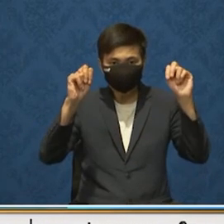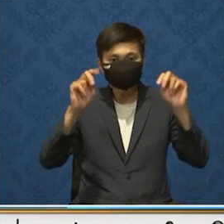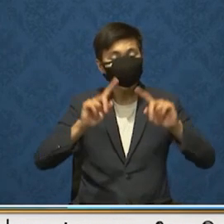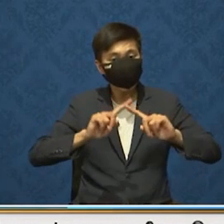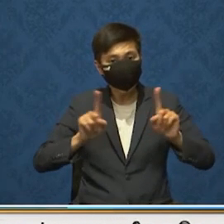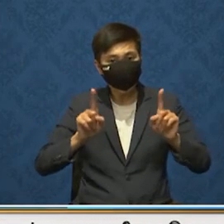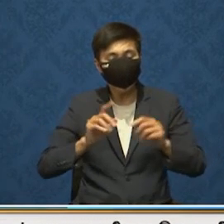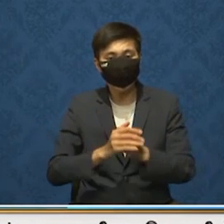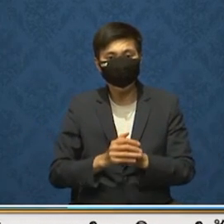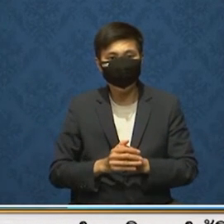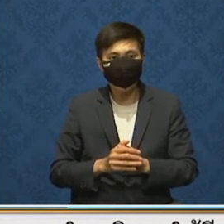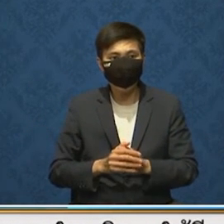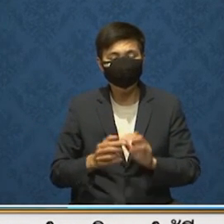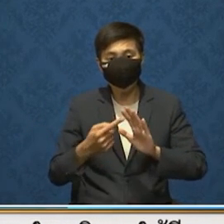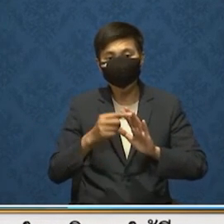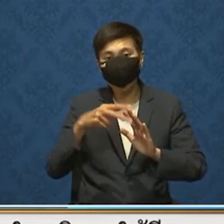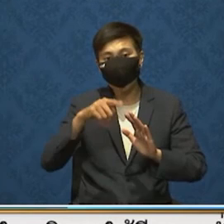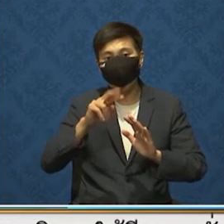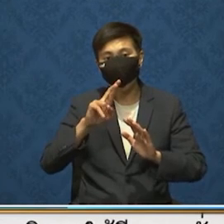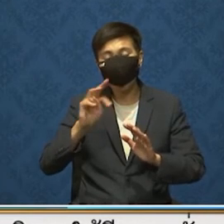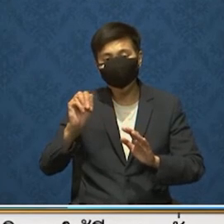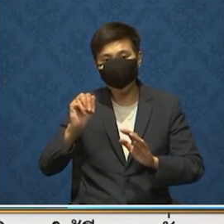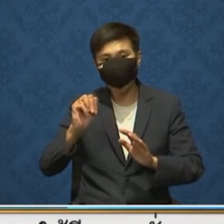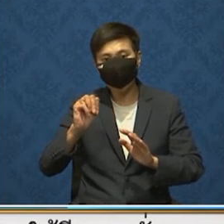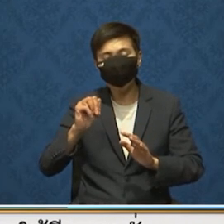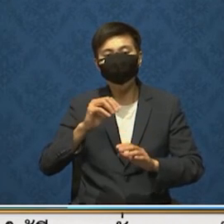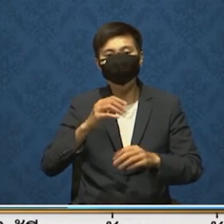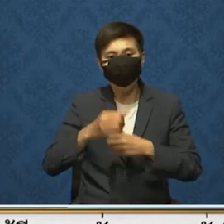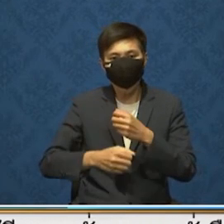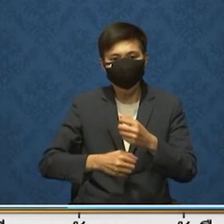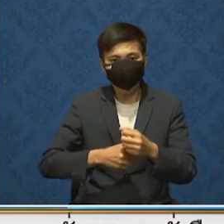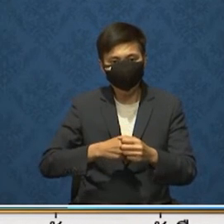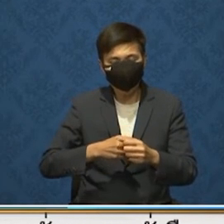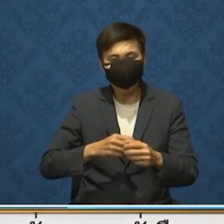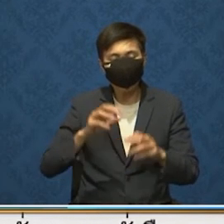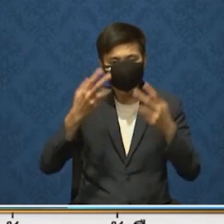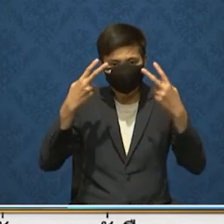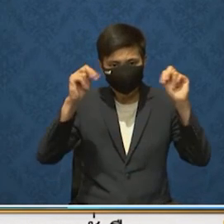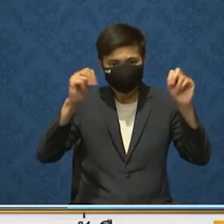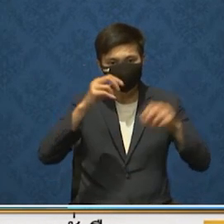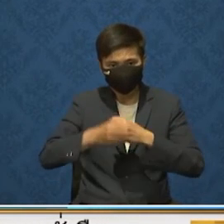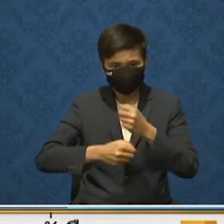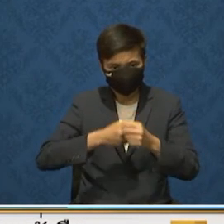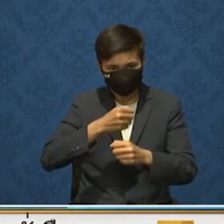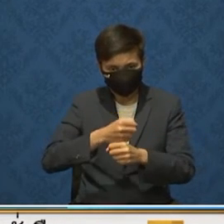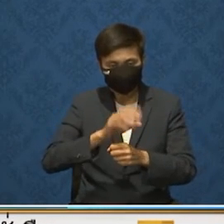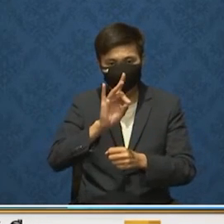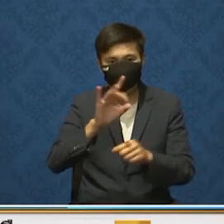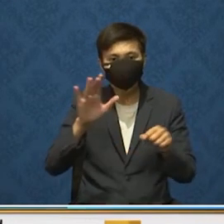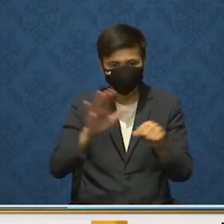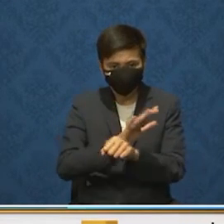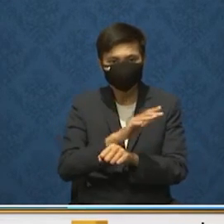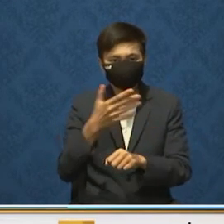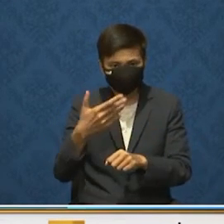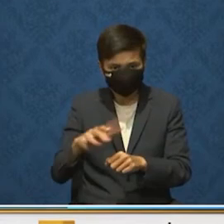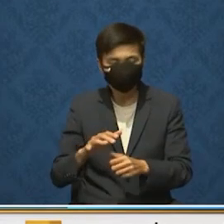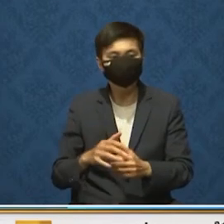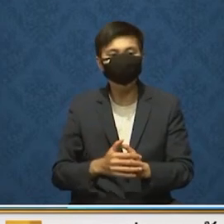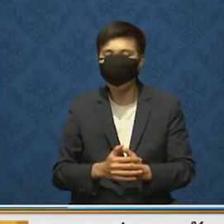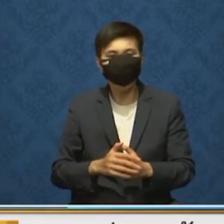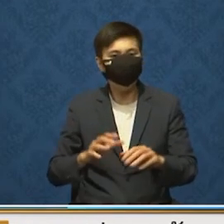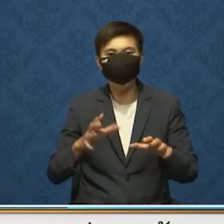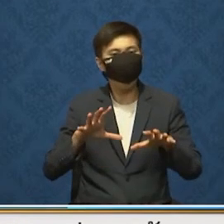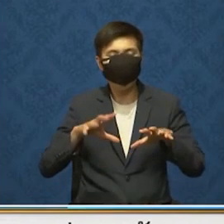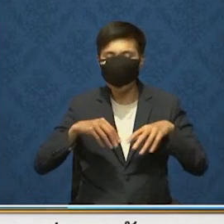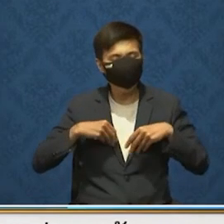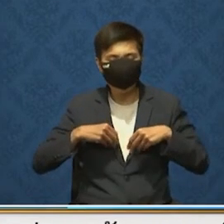plottingซึดำน่ทดันายกมา 8 ปีแล้วนะครับเทาคุประยุติ becomes 8 ปีแล้วกลับไม่รบคำ